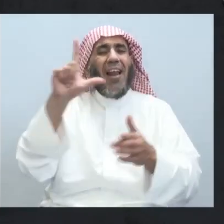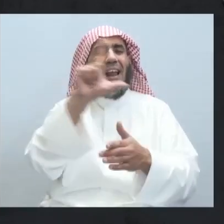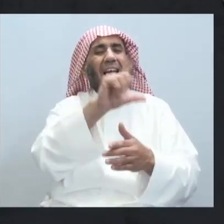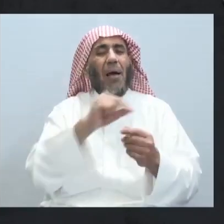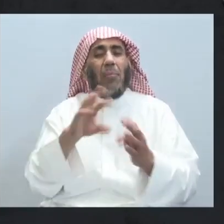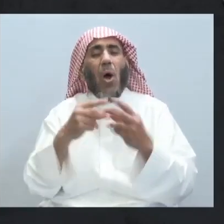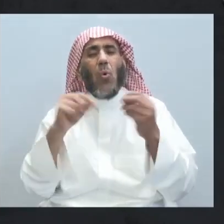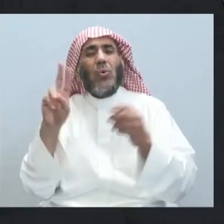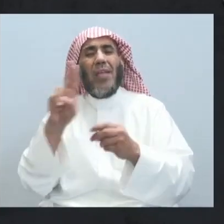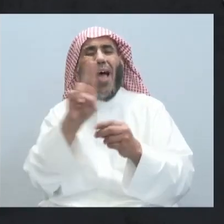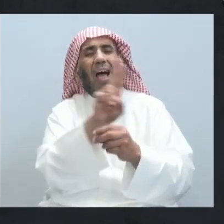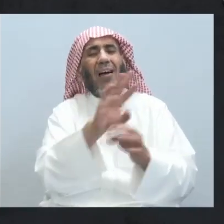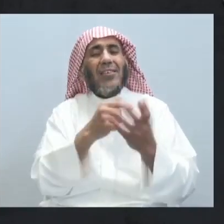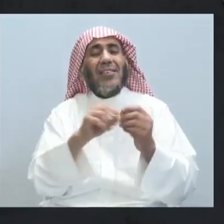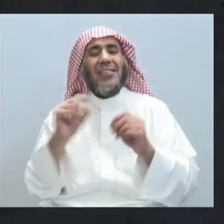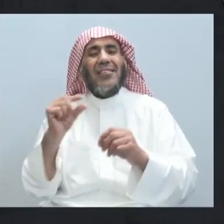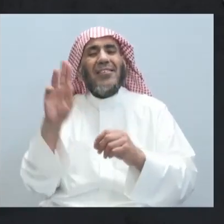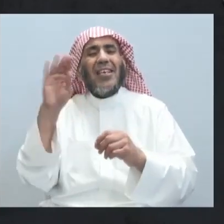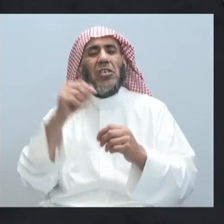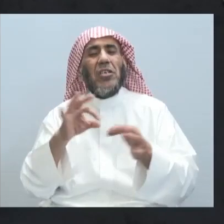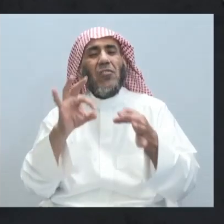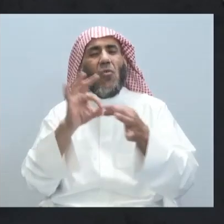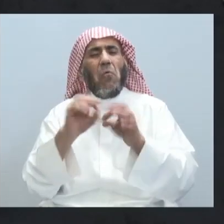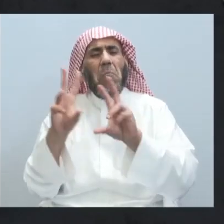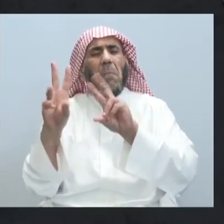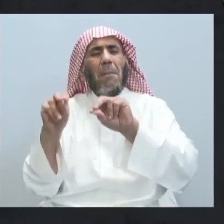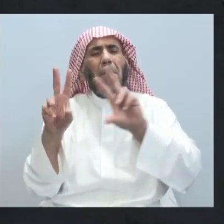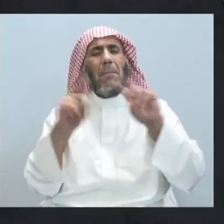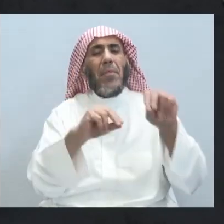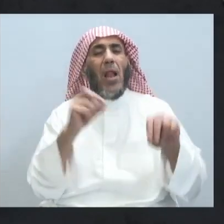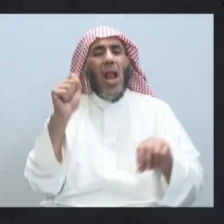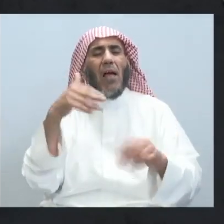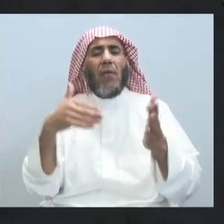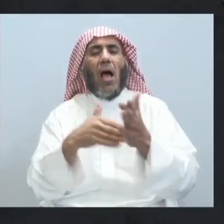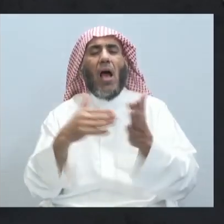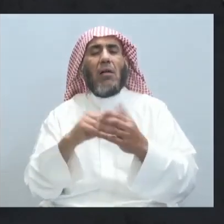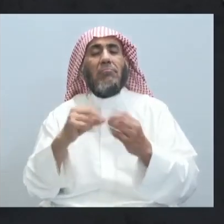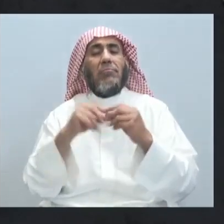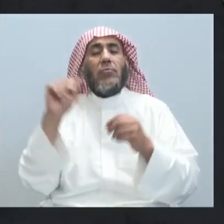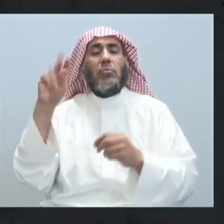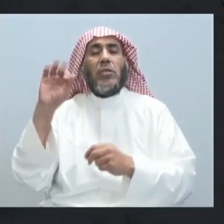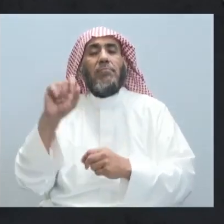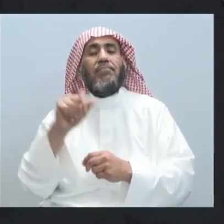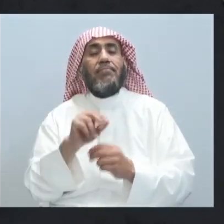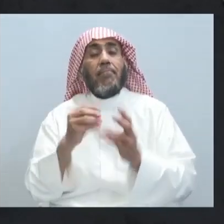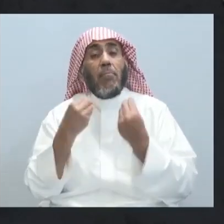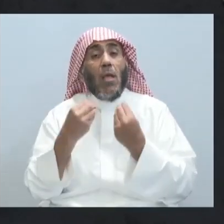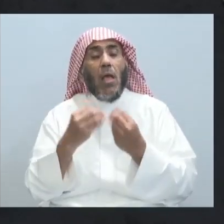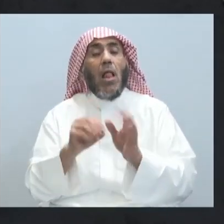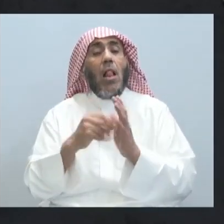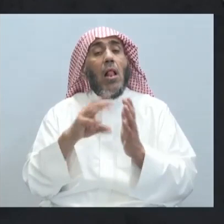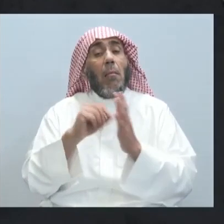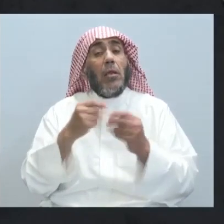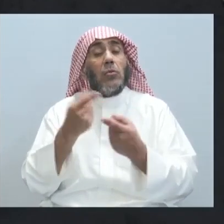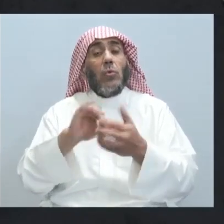في الشط الاول هنا السجع هو اتفاق الحروف اتفاق الحروف في نهايه كل كل جمله عرف اسلوب السجن واذكر ايضا نماذج